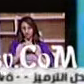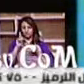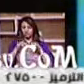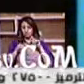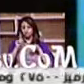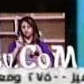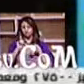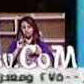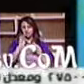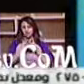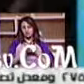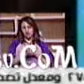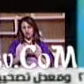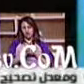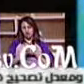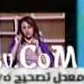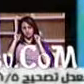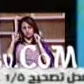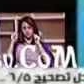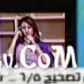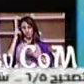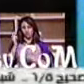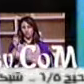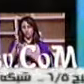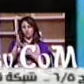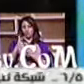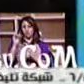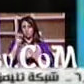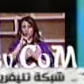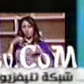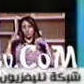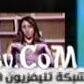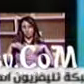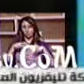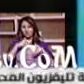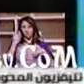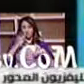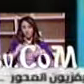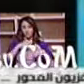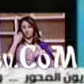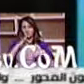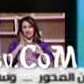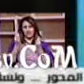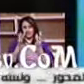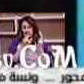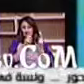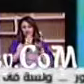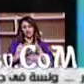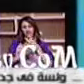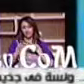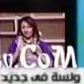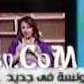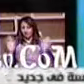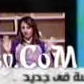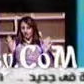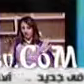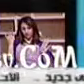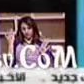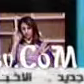بين الجميع الجميع يتظاهر زي ما هو عاوز لكن يعني كفانا شهداء وكفانا دماء من شبابنا اللي